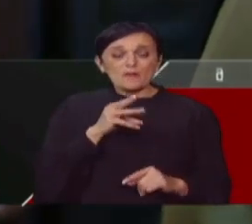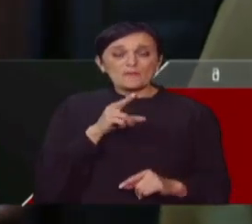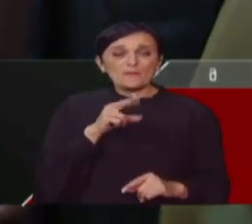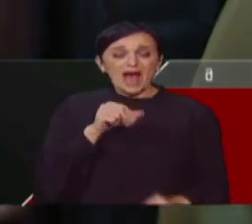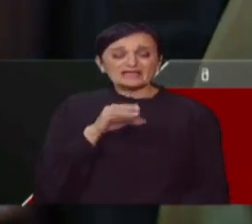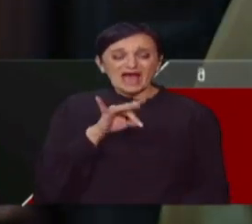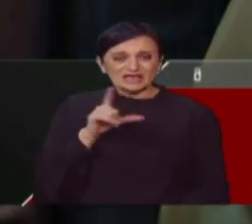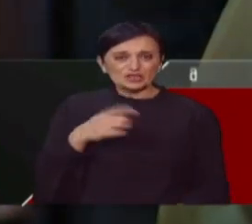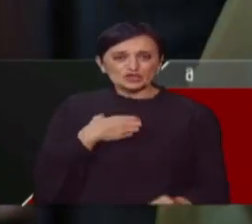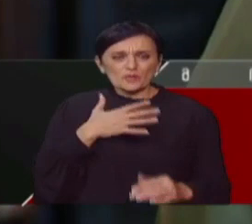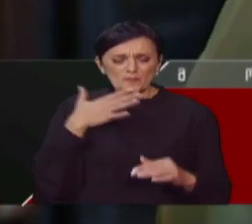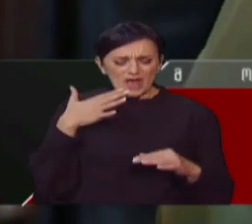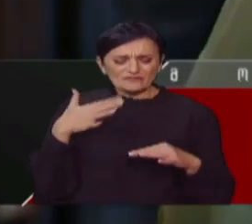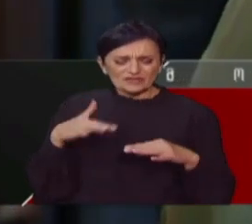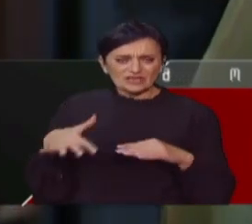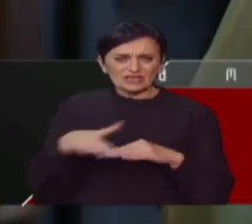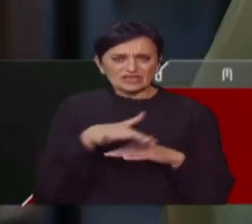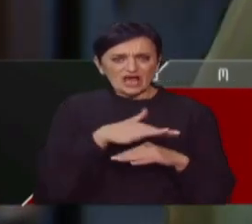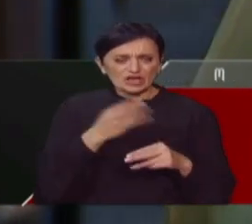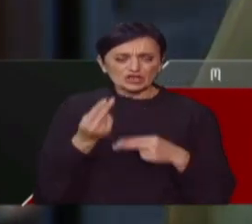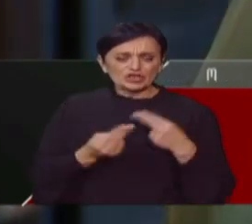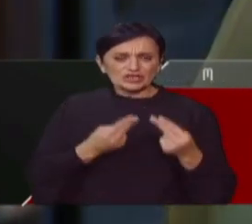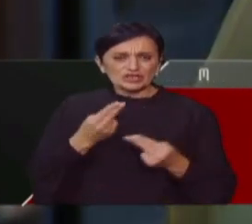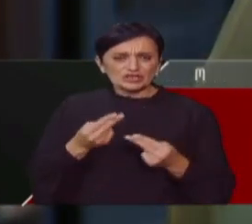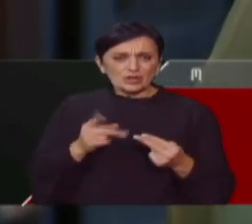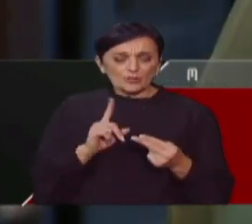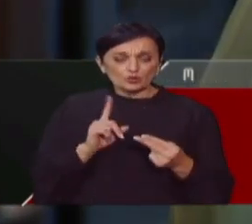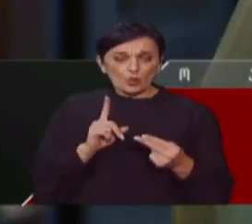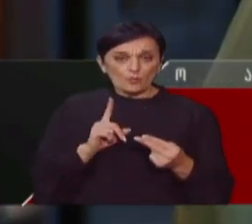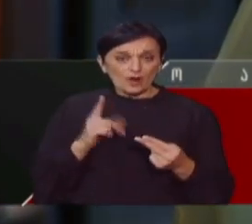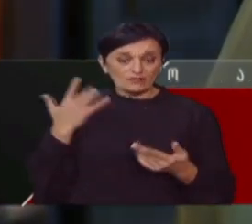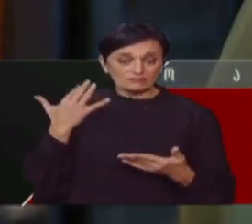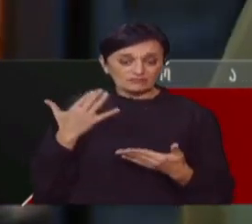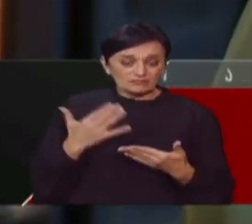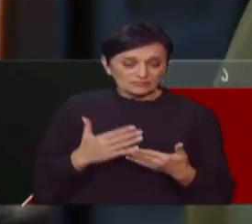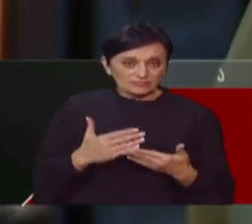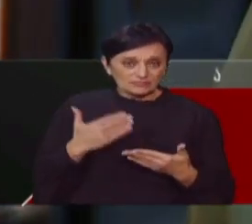შიში. ბევრი გარემოება ითამაშა ის რომ აქამდე არ მოხდა